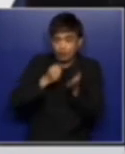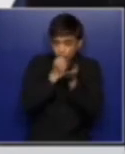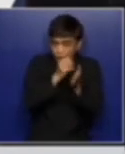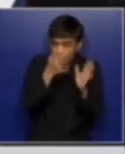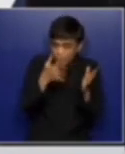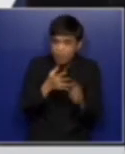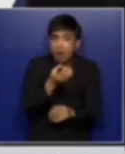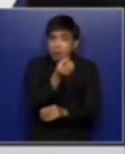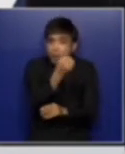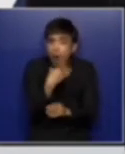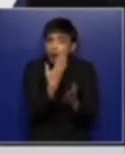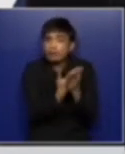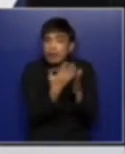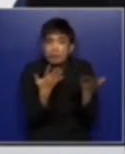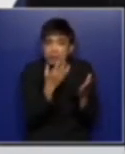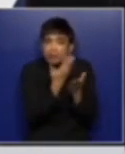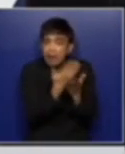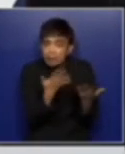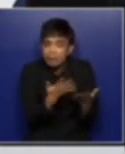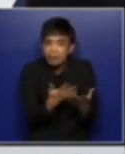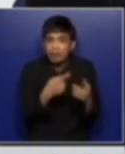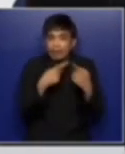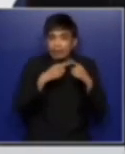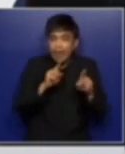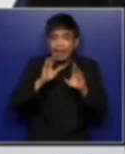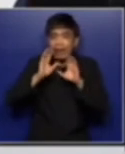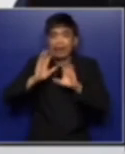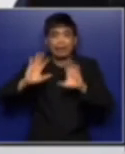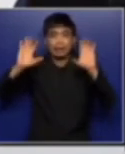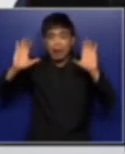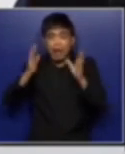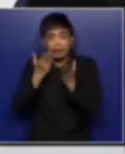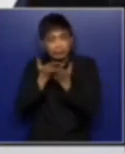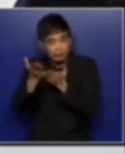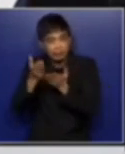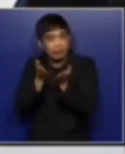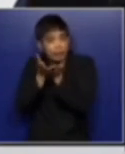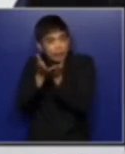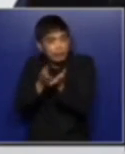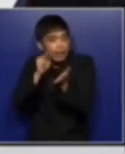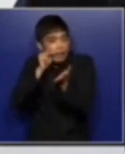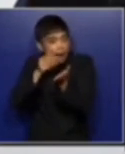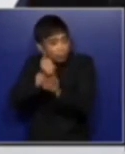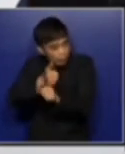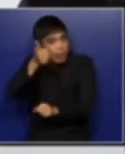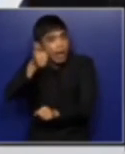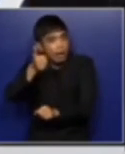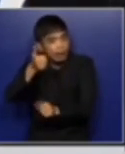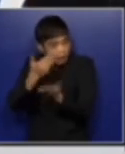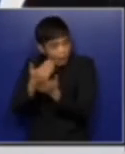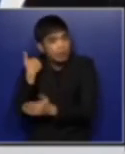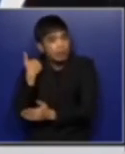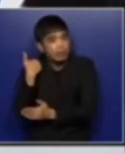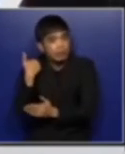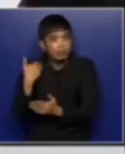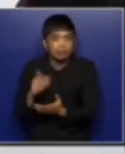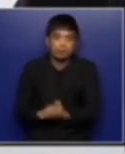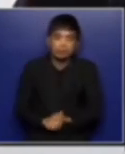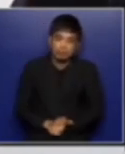งินแต่รัฐบาลมีเงินไปซื้อเรือดำน้ำเนี่ยมันหมายถึงยังไงครับท่านประธานครับท่านประธ